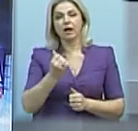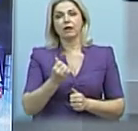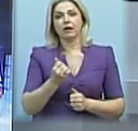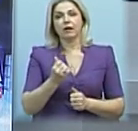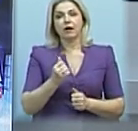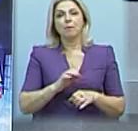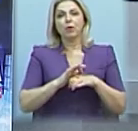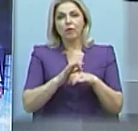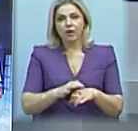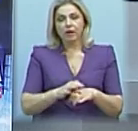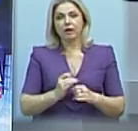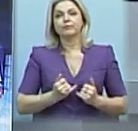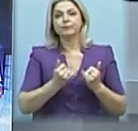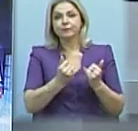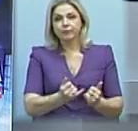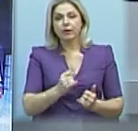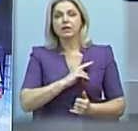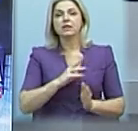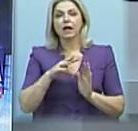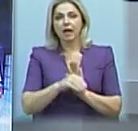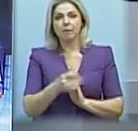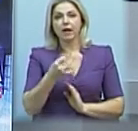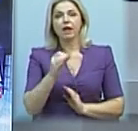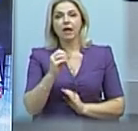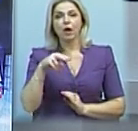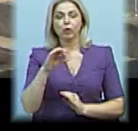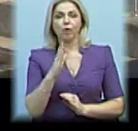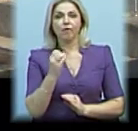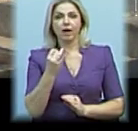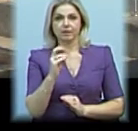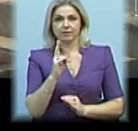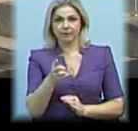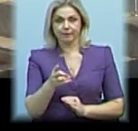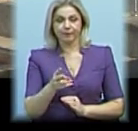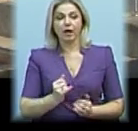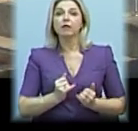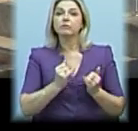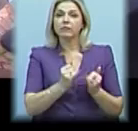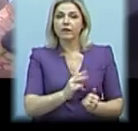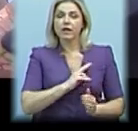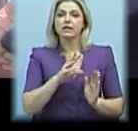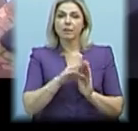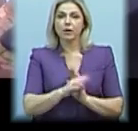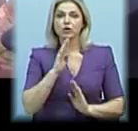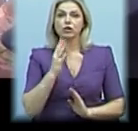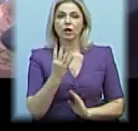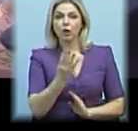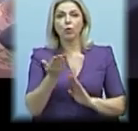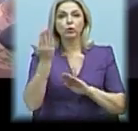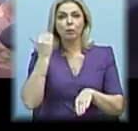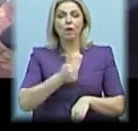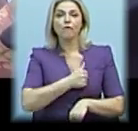пам'яті» відбувся молебень за загиблими в Іловайському котлі. Віддати шану загиблим 4 роки тому